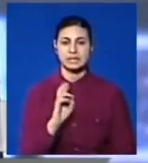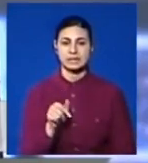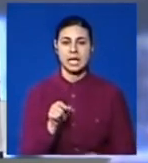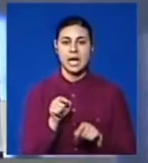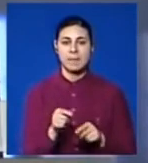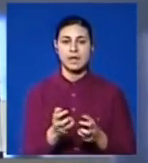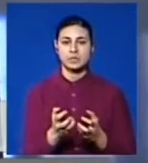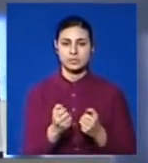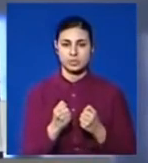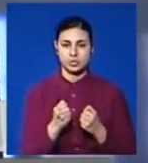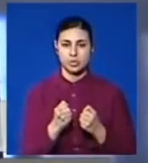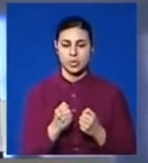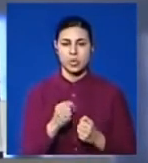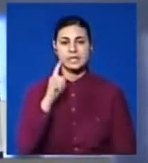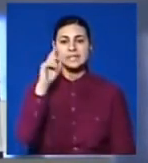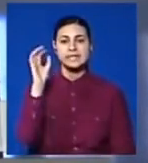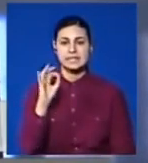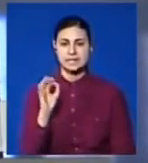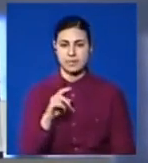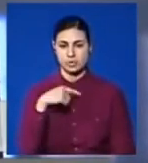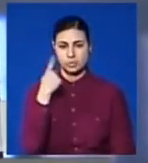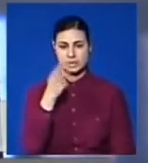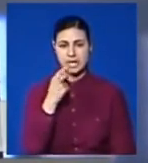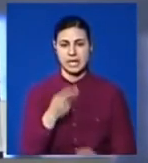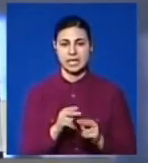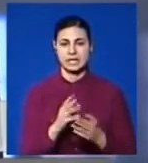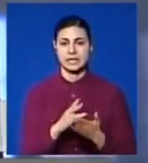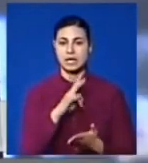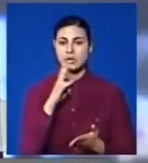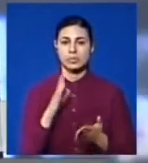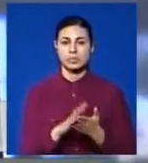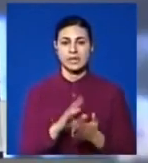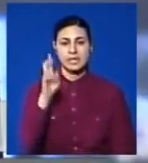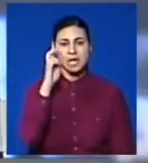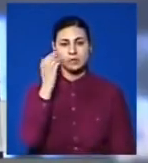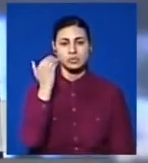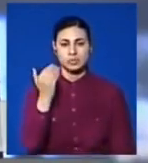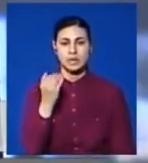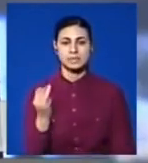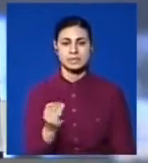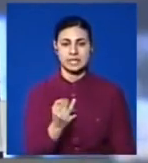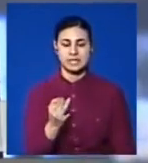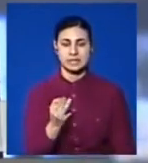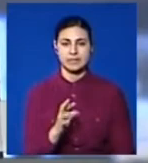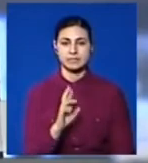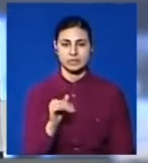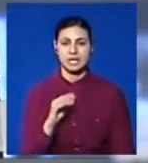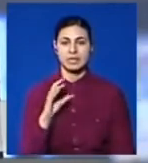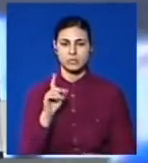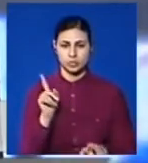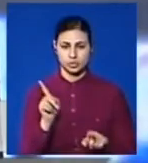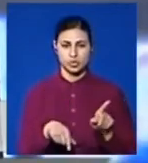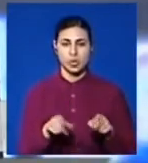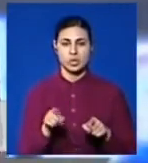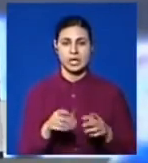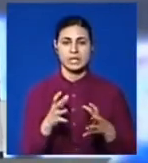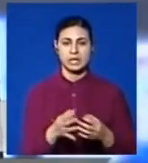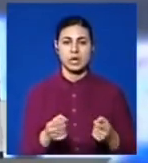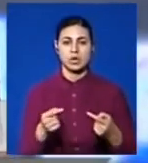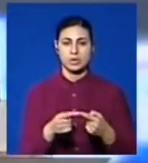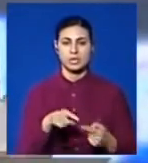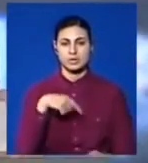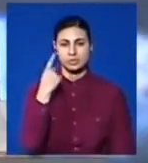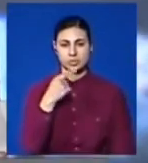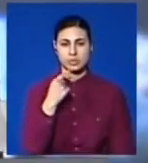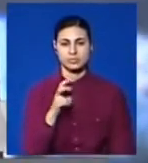ამან მიიღო სისტემატური სახე. ეს არის მუდმივად ხელისუფლების ინტერესებში და ზოგიერთი კონკრეტული სასულიერო